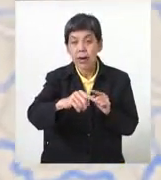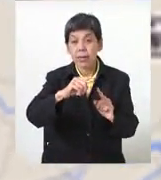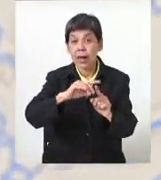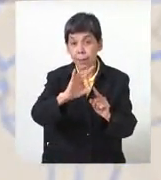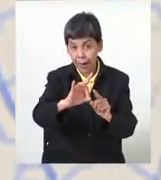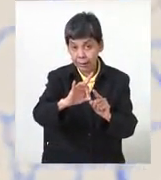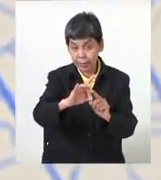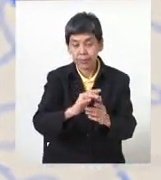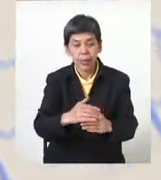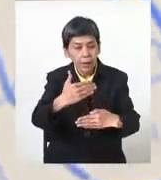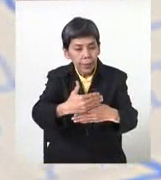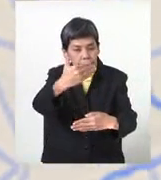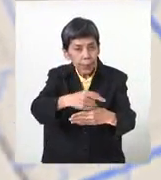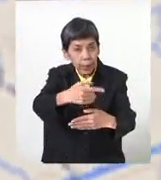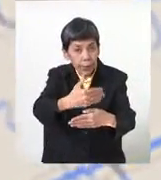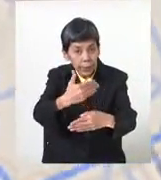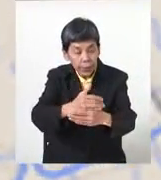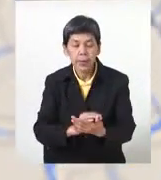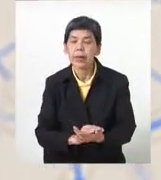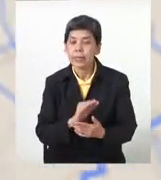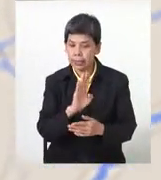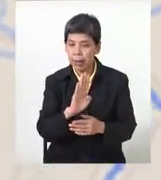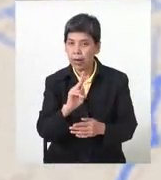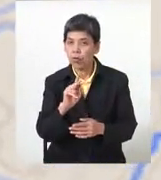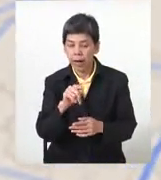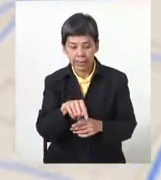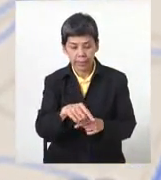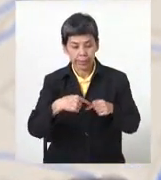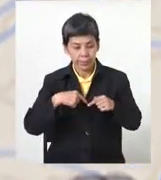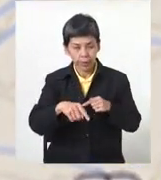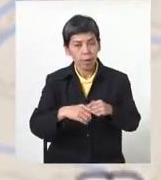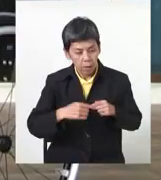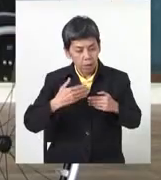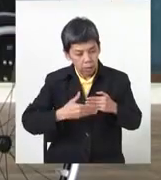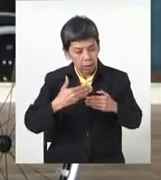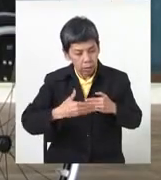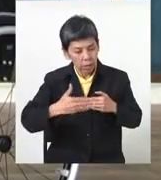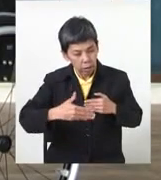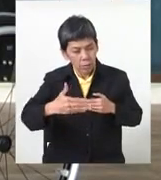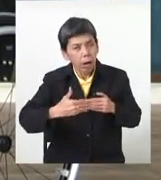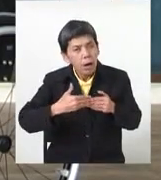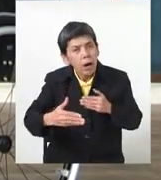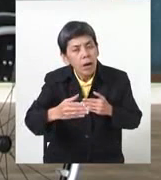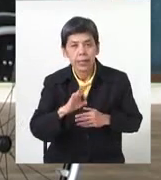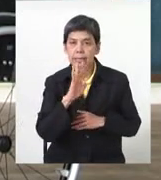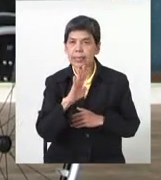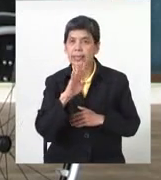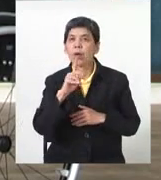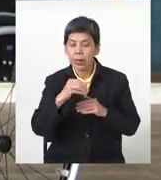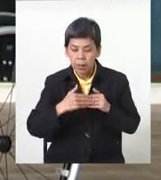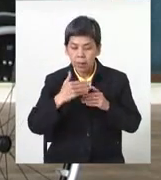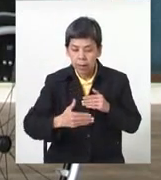ที่ 8ครับที่เอ่อประตูน้ำบางนกแกวกอืครับครับแต่ละหลักแต่ละหลักนี่ก็ห่างกัน